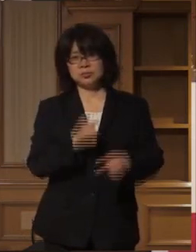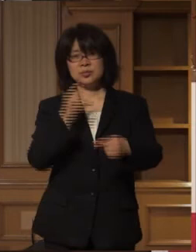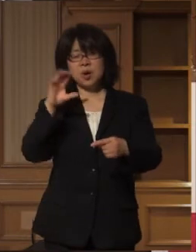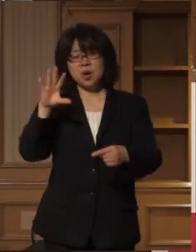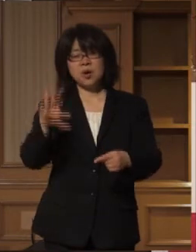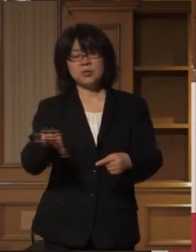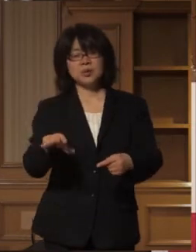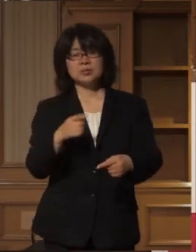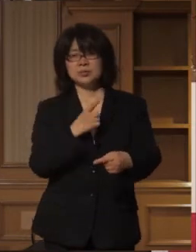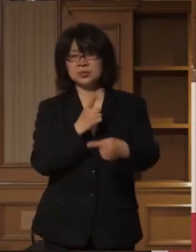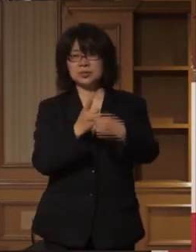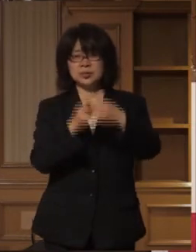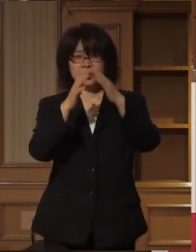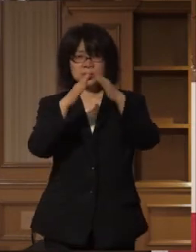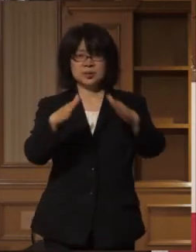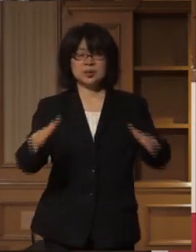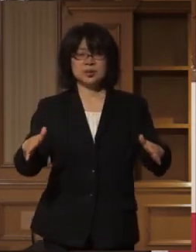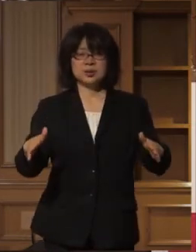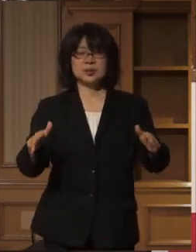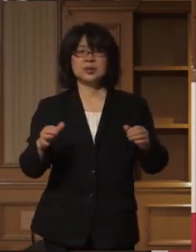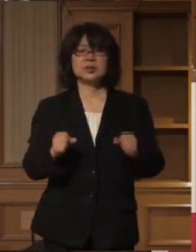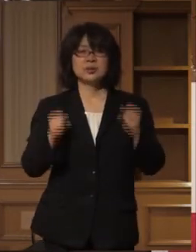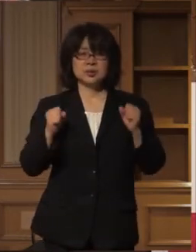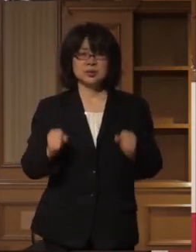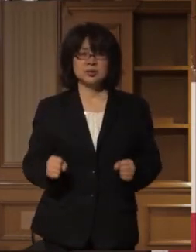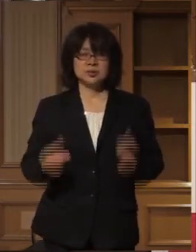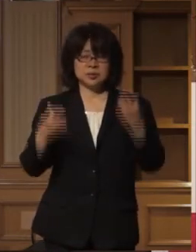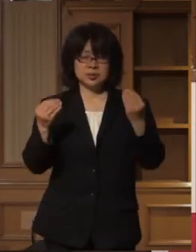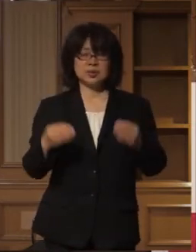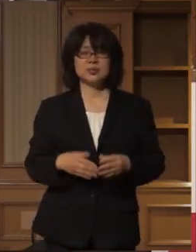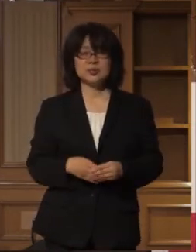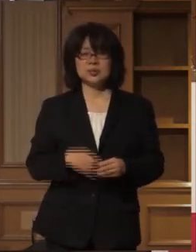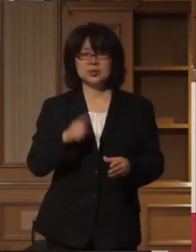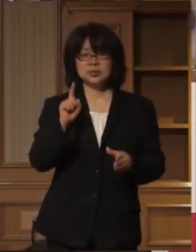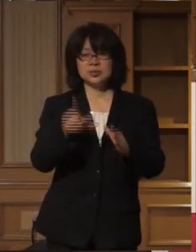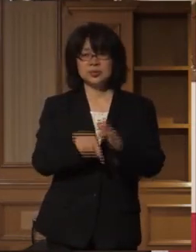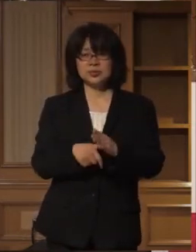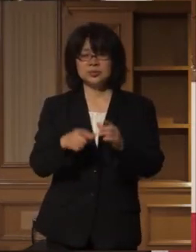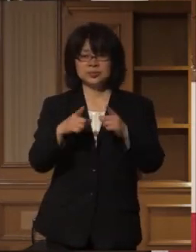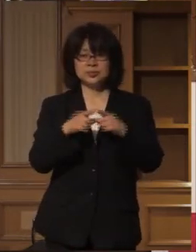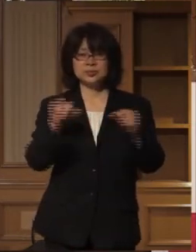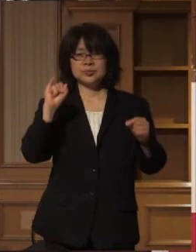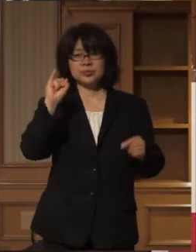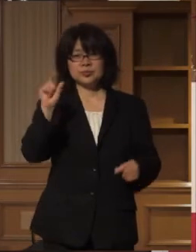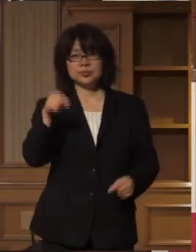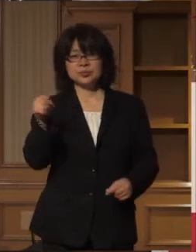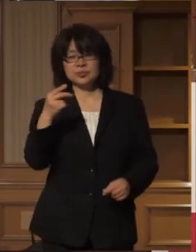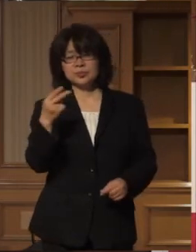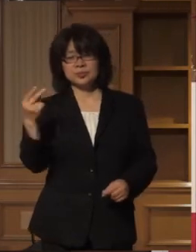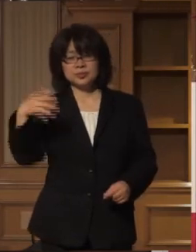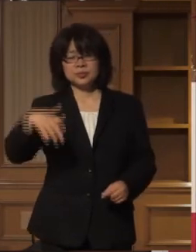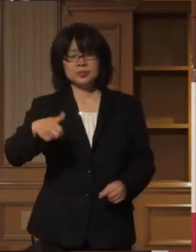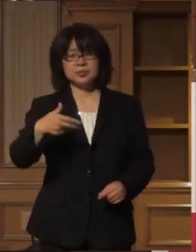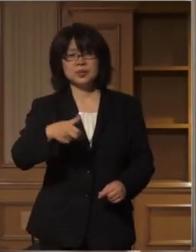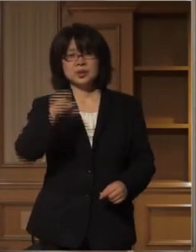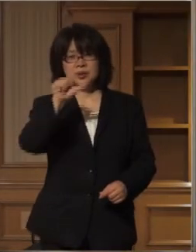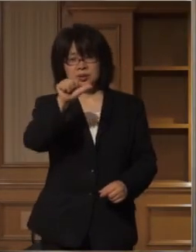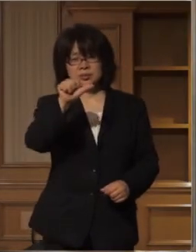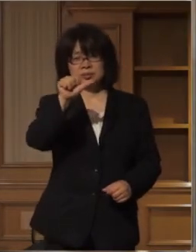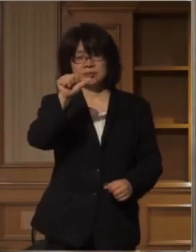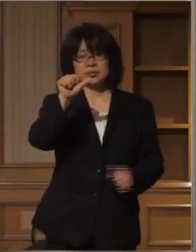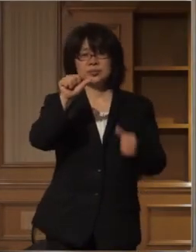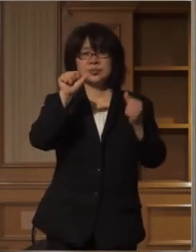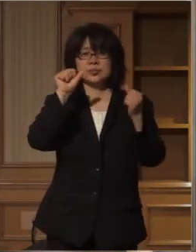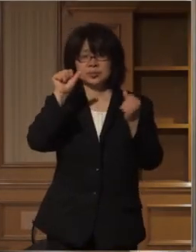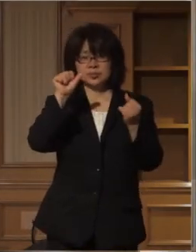ったんで、でそのエディさんっていうんですけど、彼がなんかこう、雑誌を持ってたんですね、インドネシア語の。でその雑誌